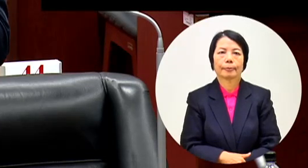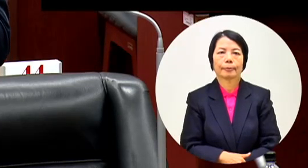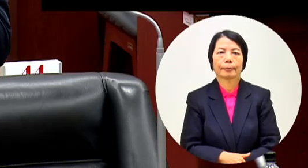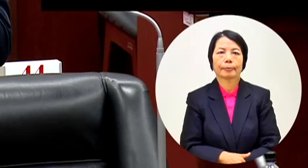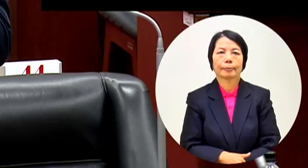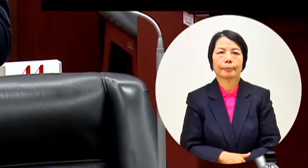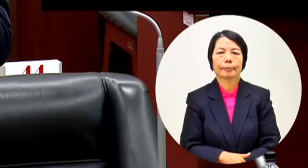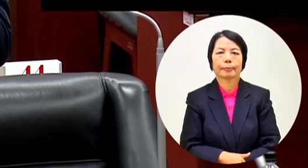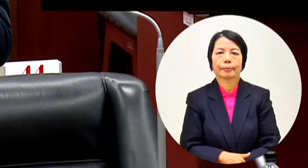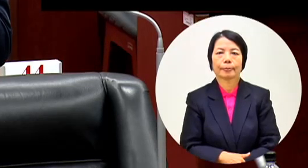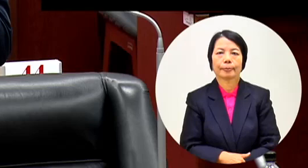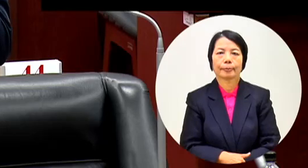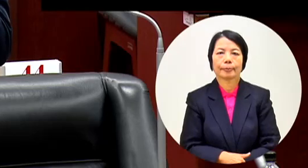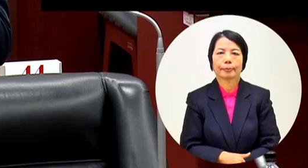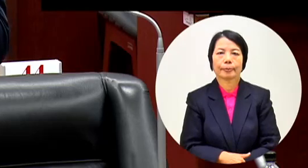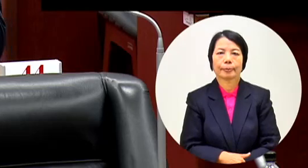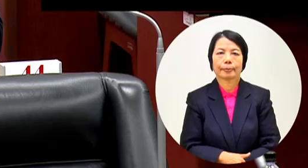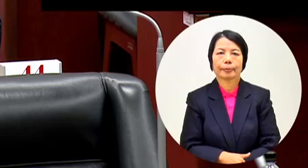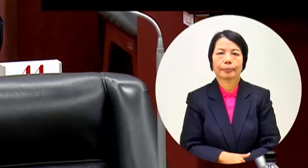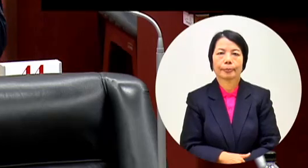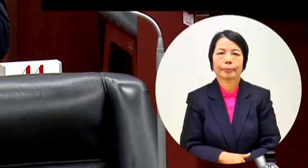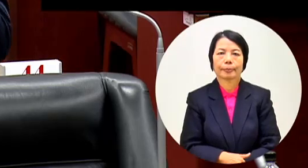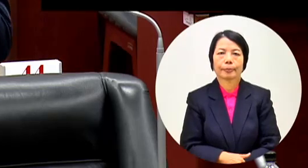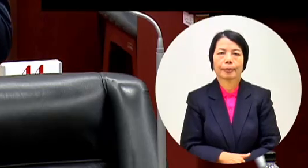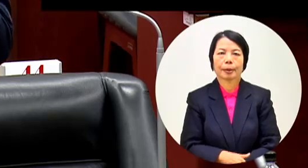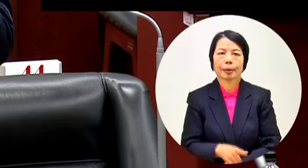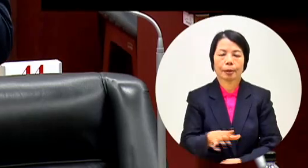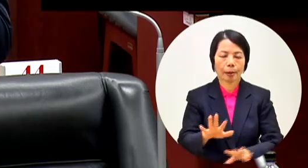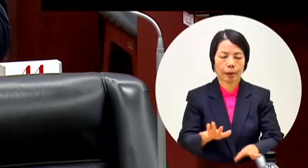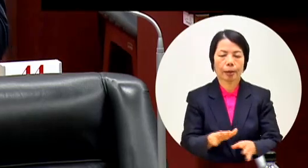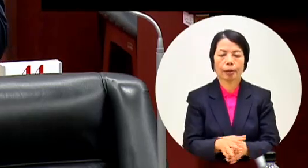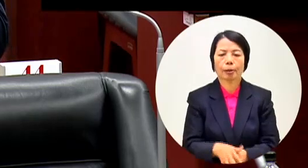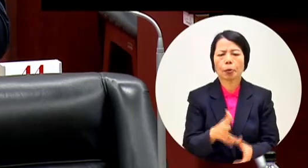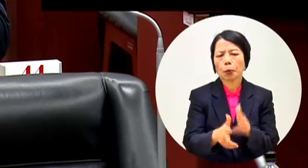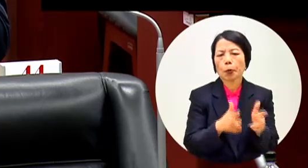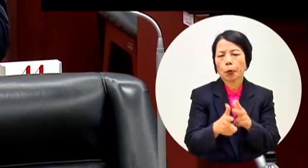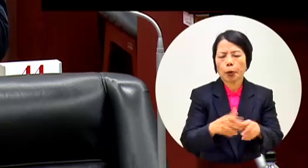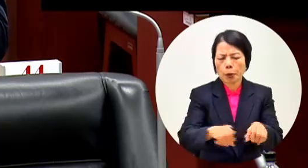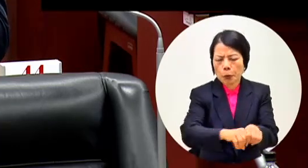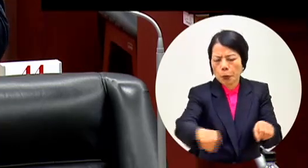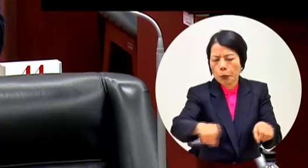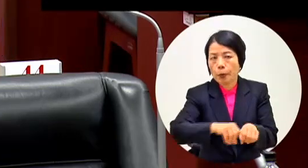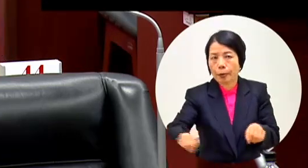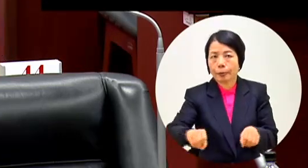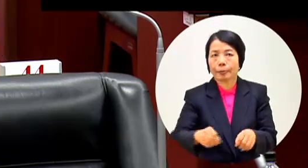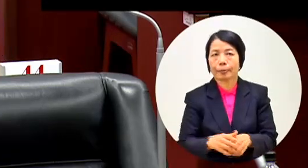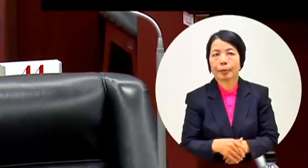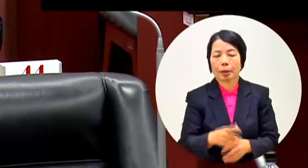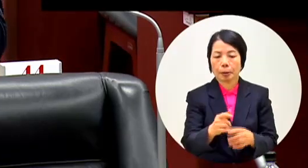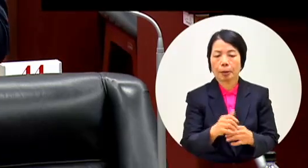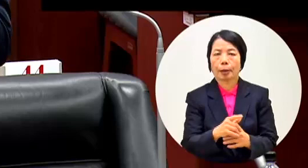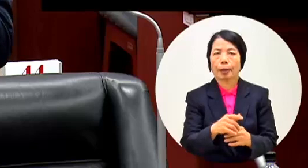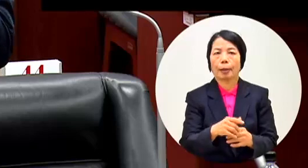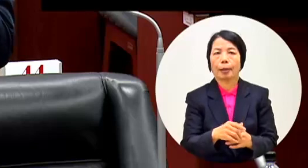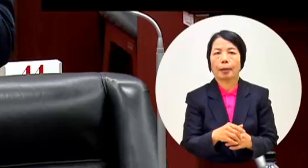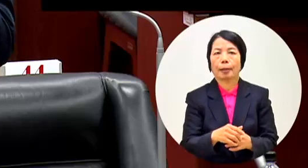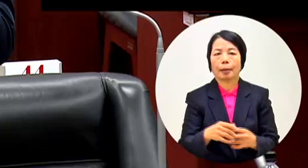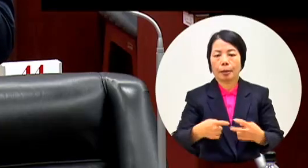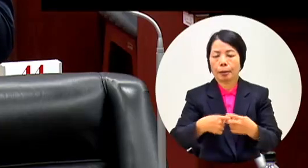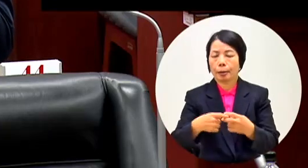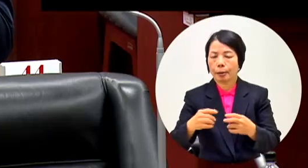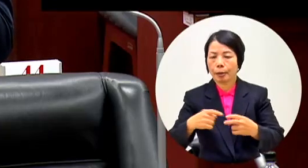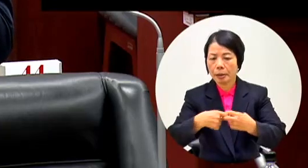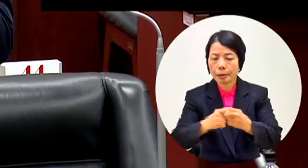我想这工业管线风险评估哈，这些理事长都很清楚哈，我相信都在座我们很多局处首长也都很了